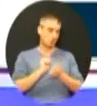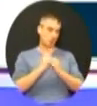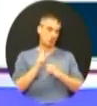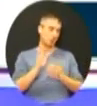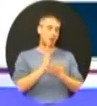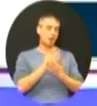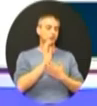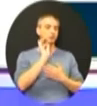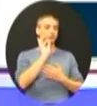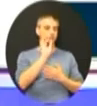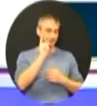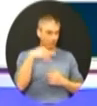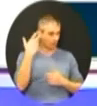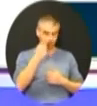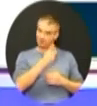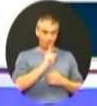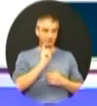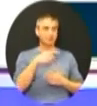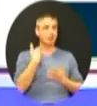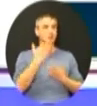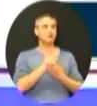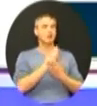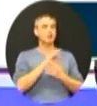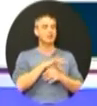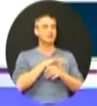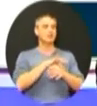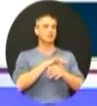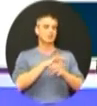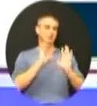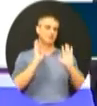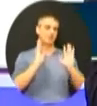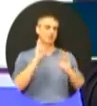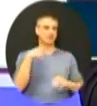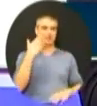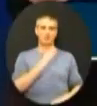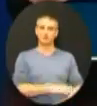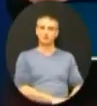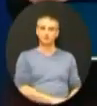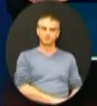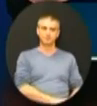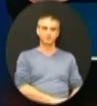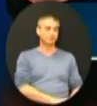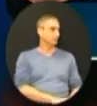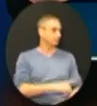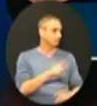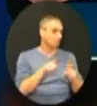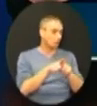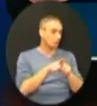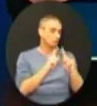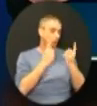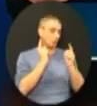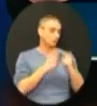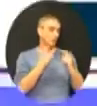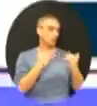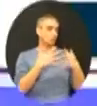לא היא צריכה להיות החלטה צריכה להיות היא לא אבל היא צריכה להיות החלטה ניהולית שכ כמו שקרה